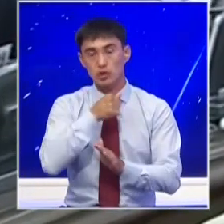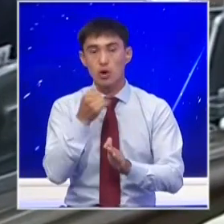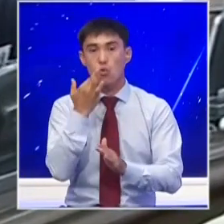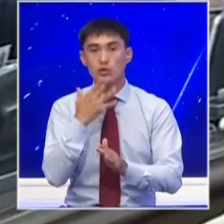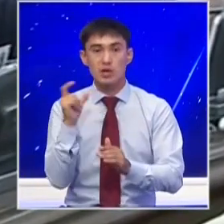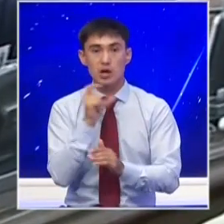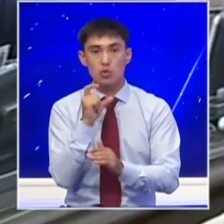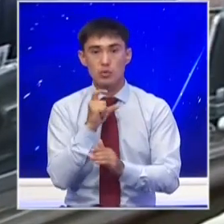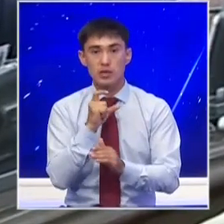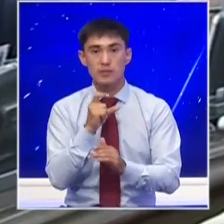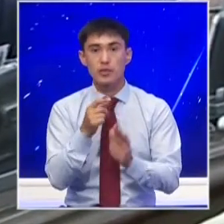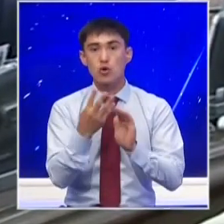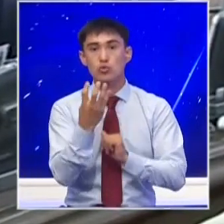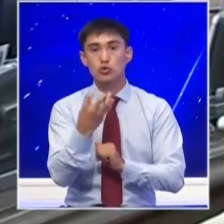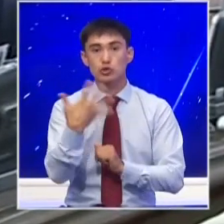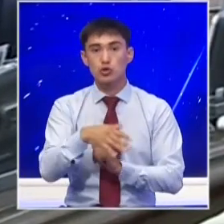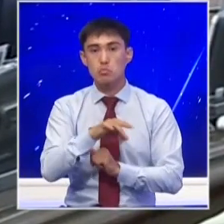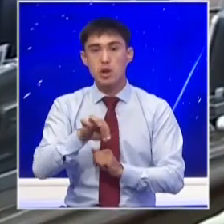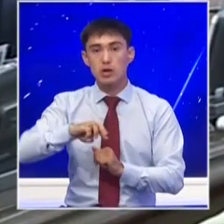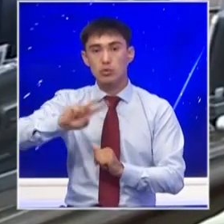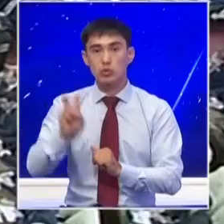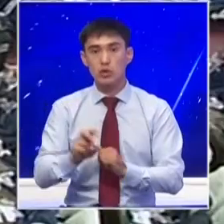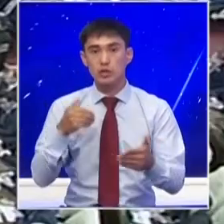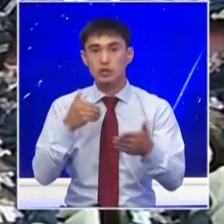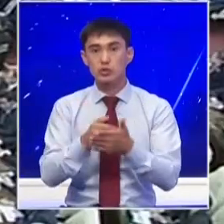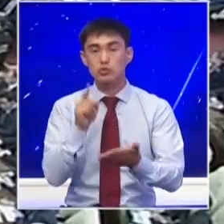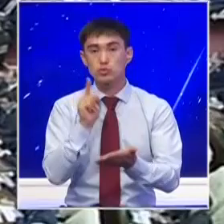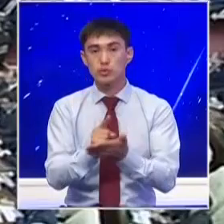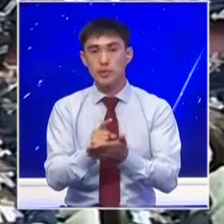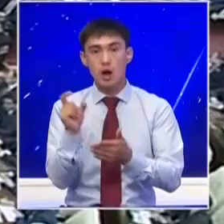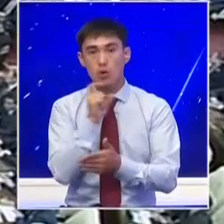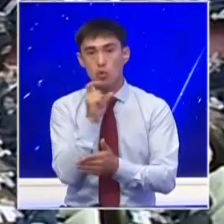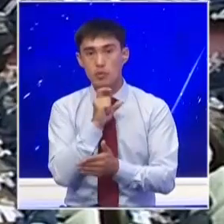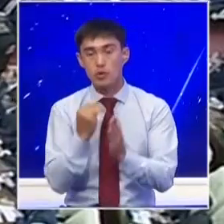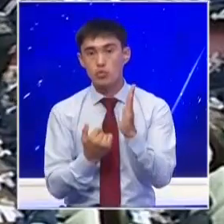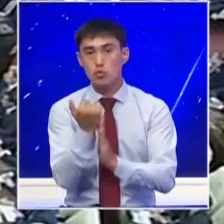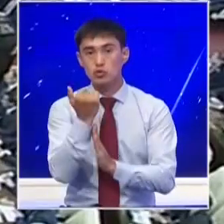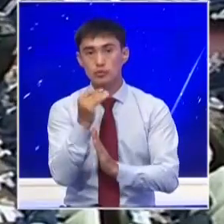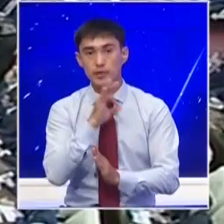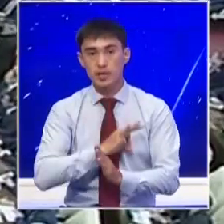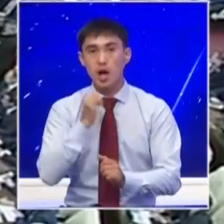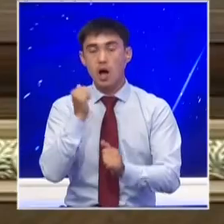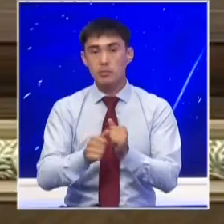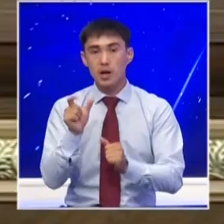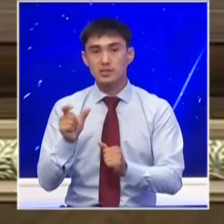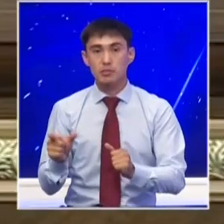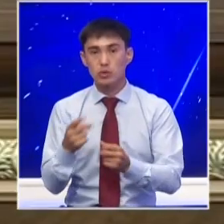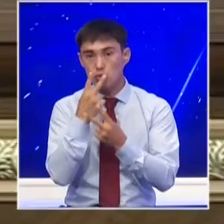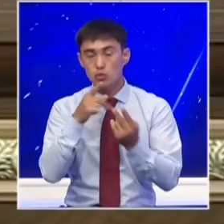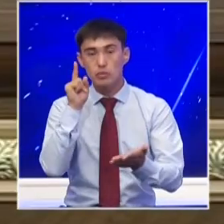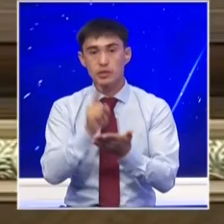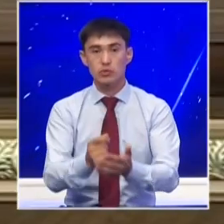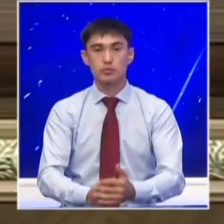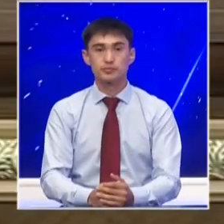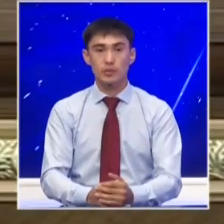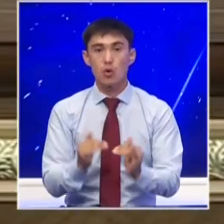ұлттық экономика көлемін 450 миллиард долларға жеткізу шарт. Экономикалық өсім игілігін әрбір азамат көруге